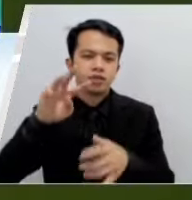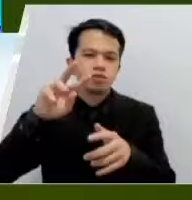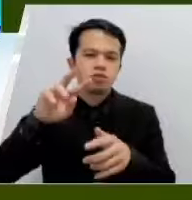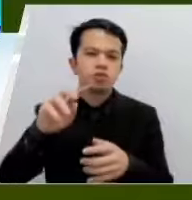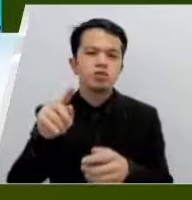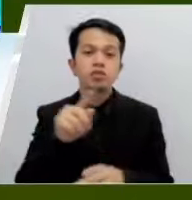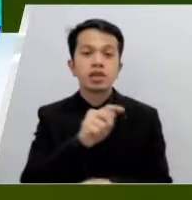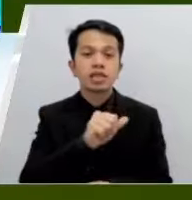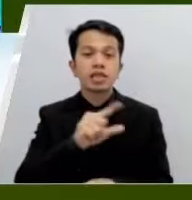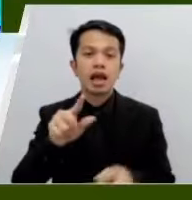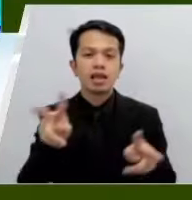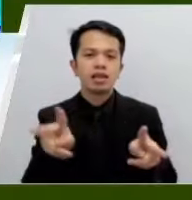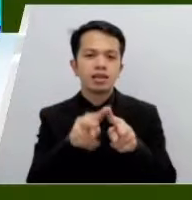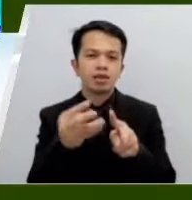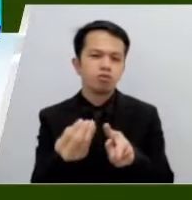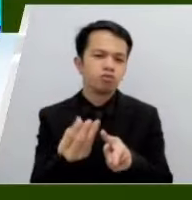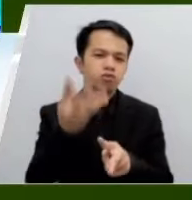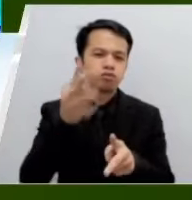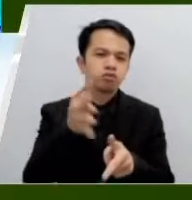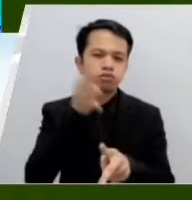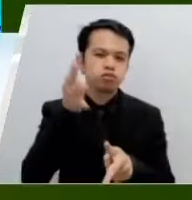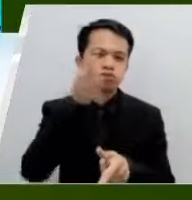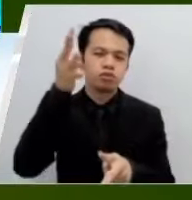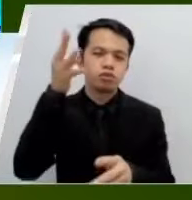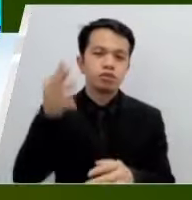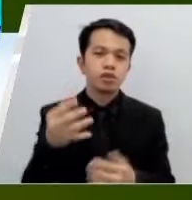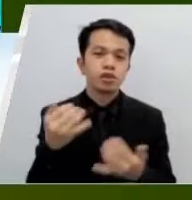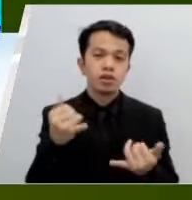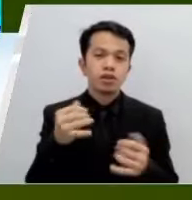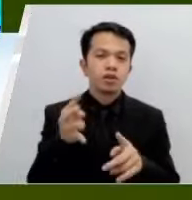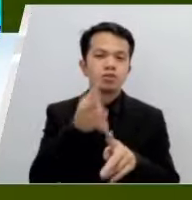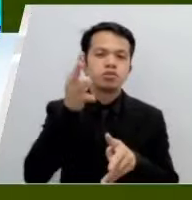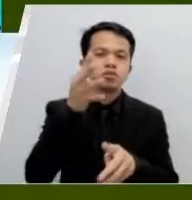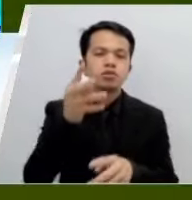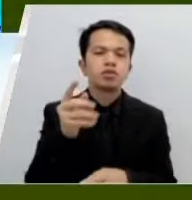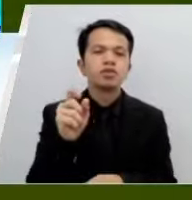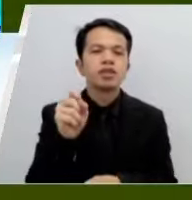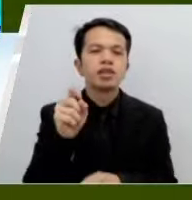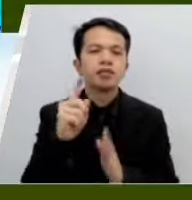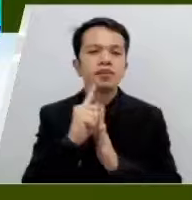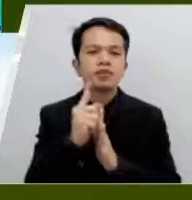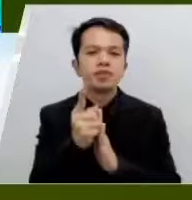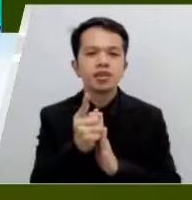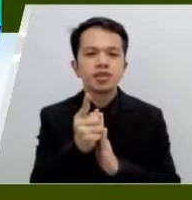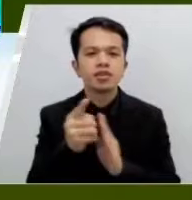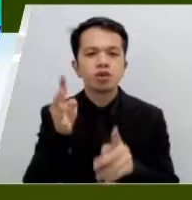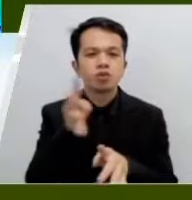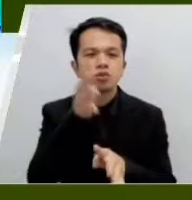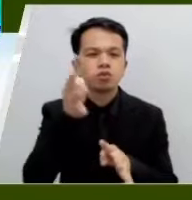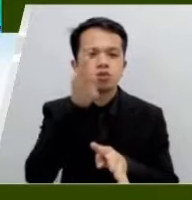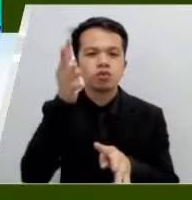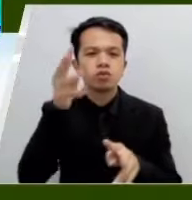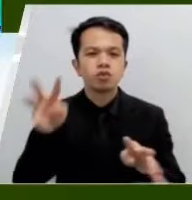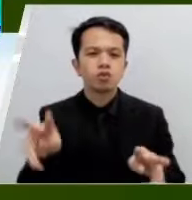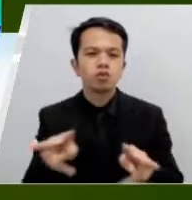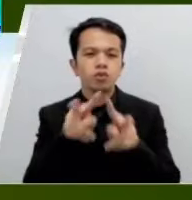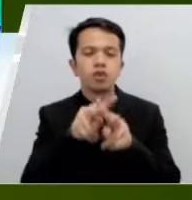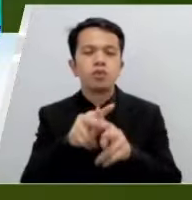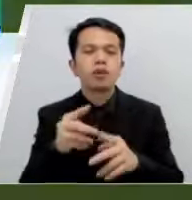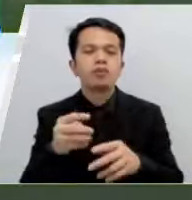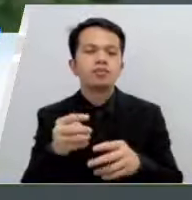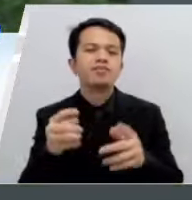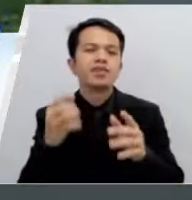kanina umaga. Ayon po sa FIVOX, tumagal ng 11 minuto ang mahinang phreatic eruption ng bulkan na nasa Alert Level 1 pa rin